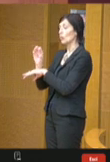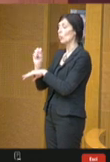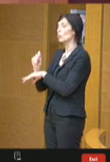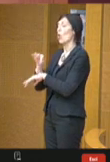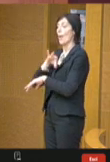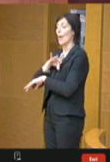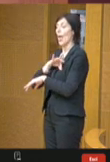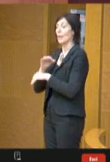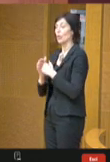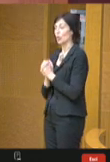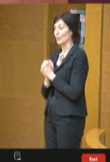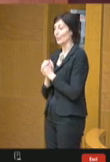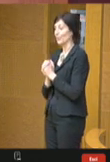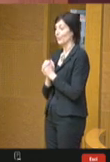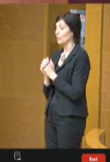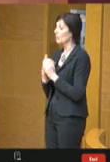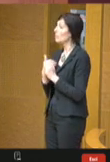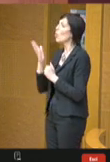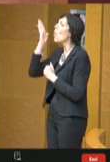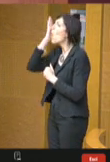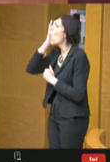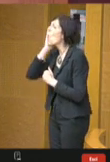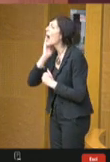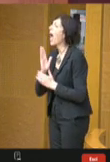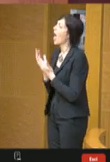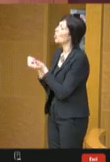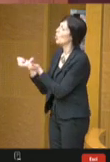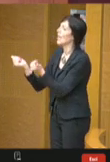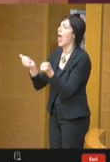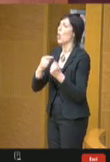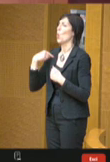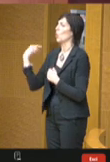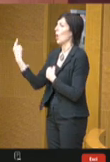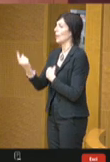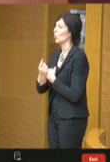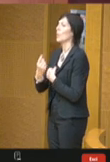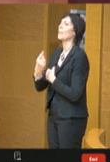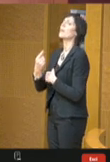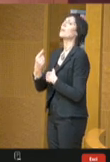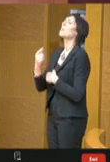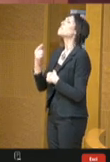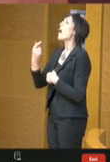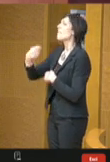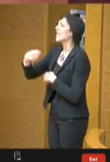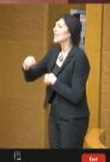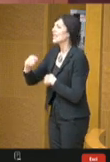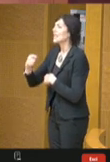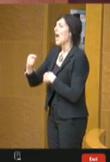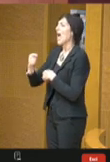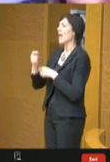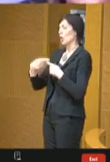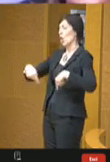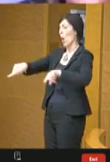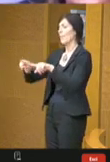Ma innanzitutto un caro saluto a tutti voi, ai presidenti delle commissioni parlamentari,